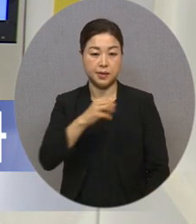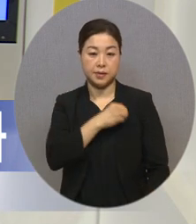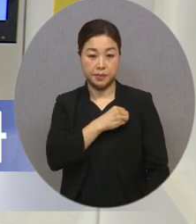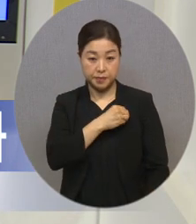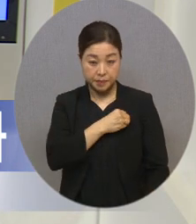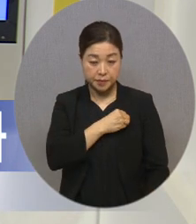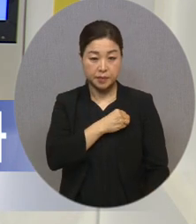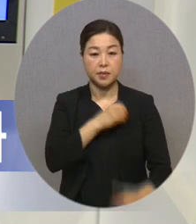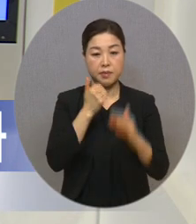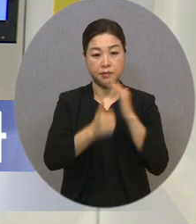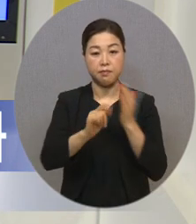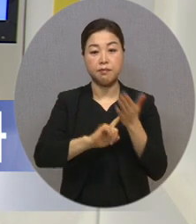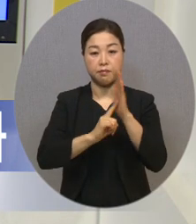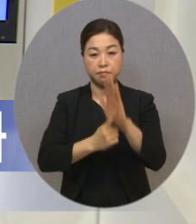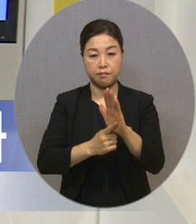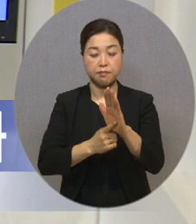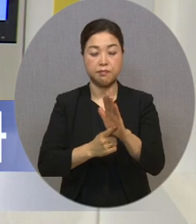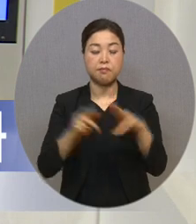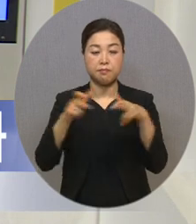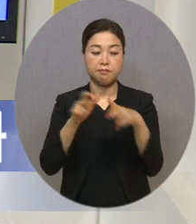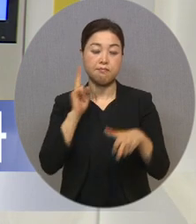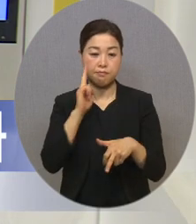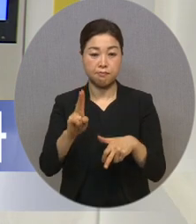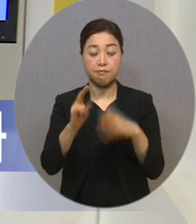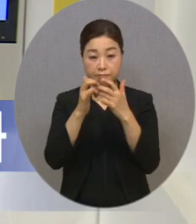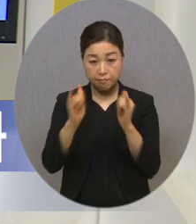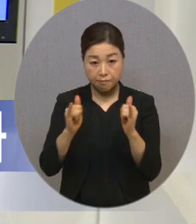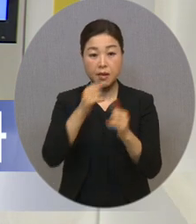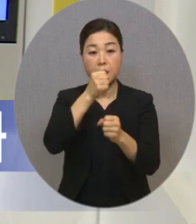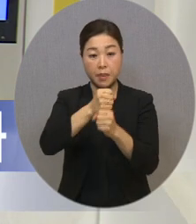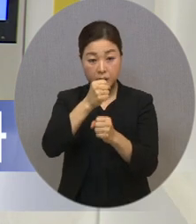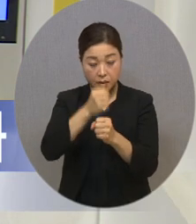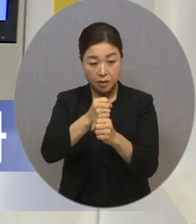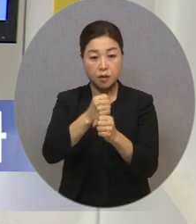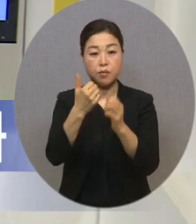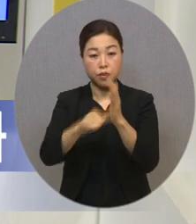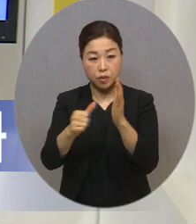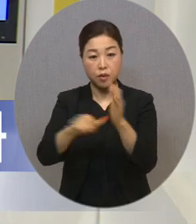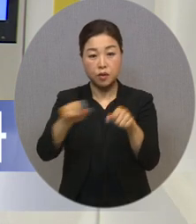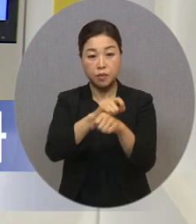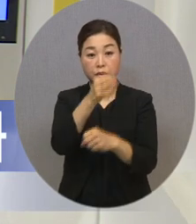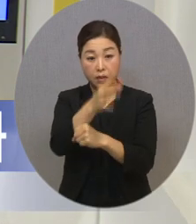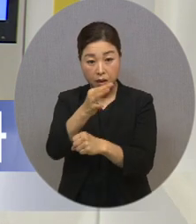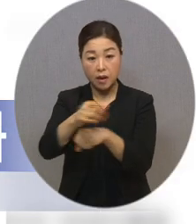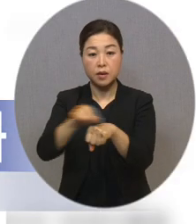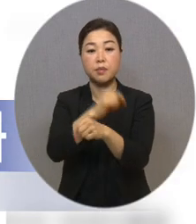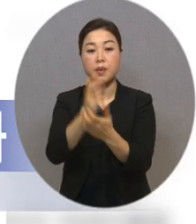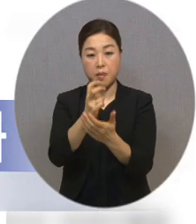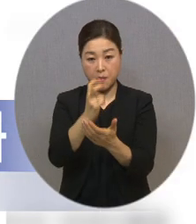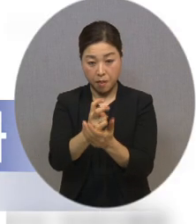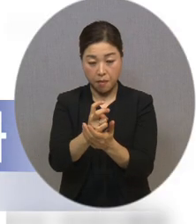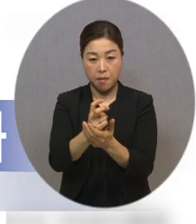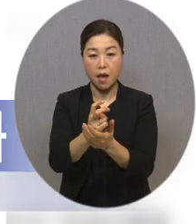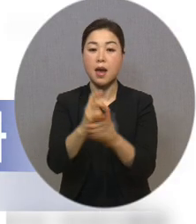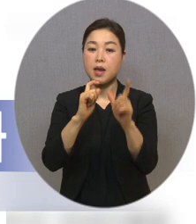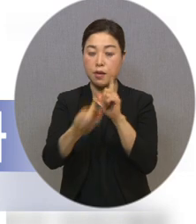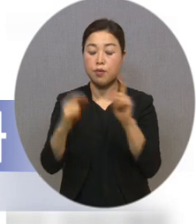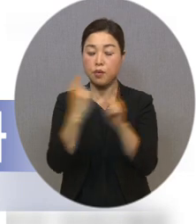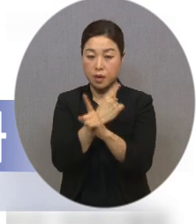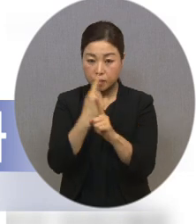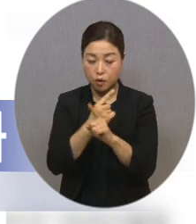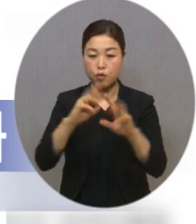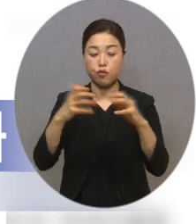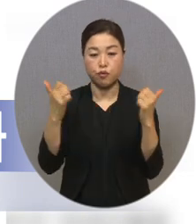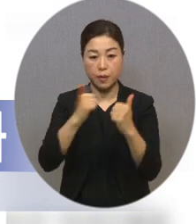발의한 중증장애인 생산품 우선구매특별법 일부 개정 법률안이 국회 본회의를 통과했습니다. 현행